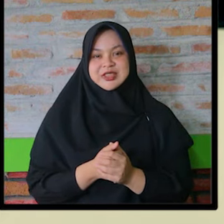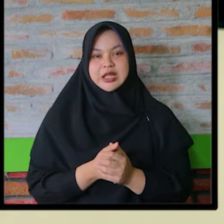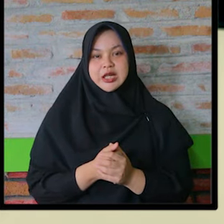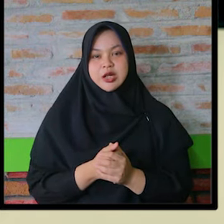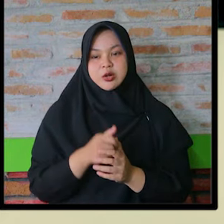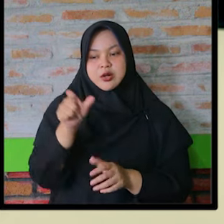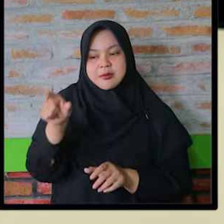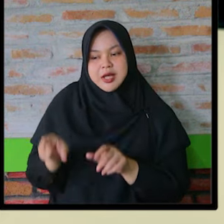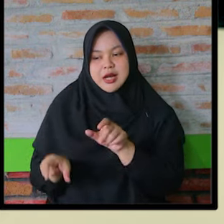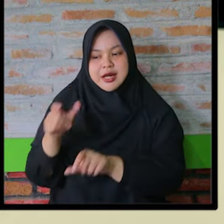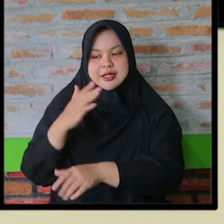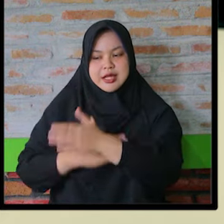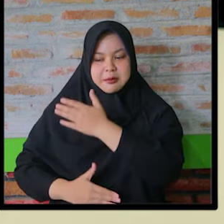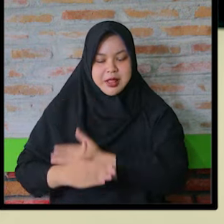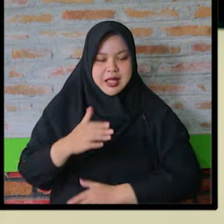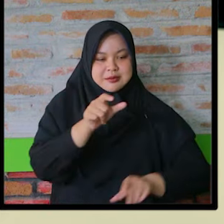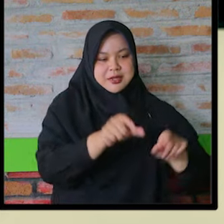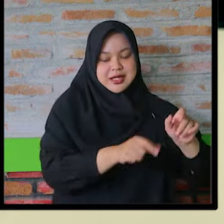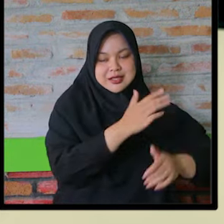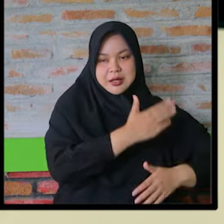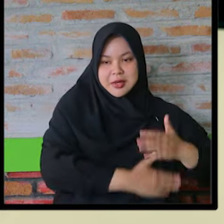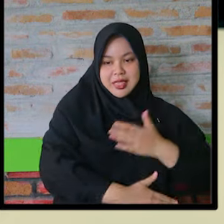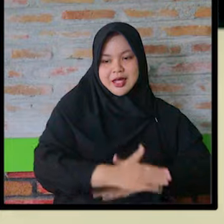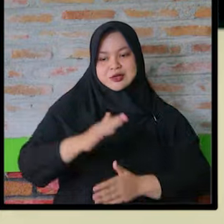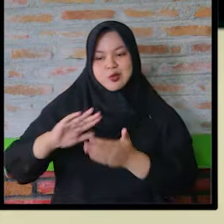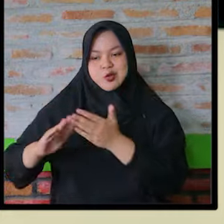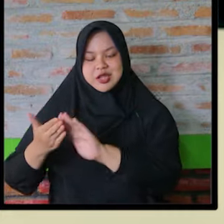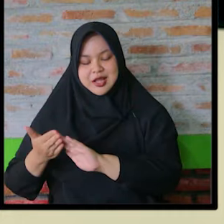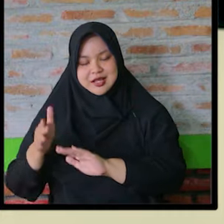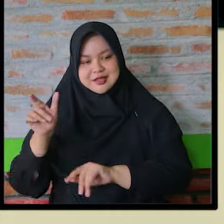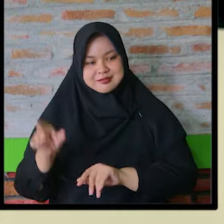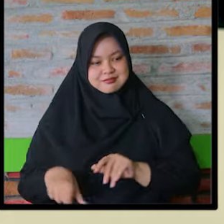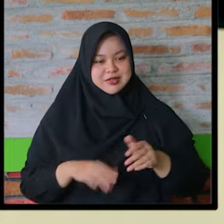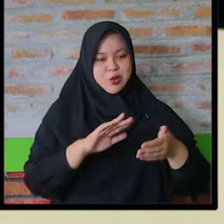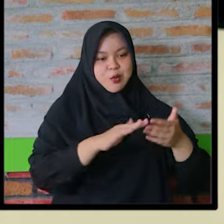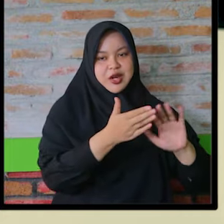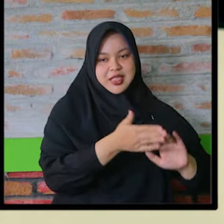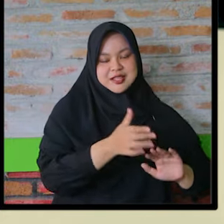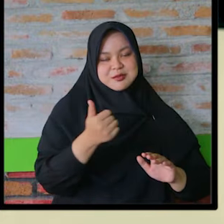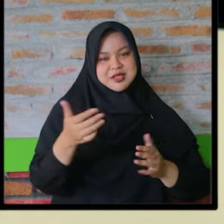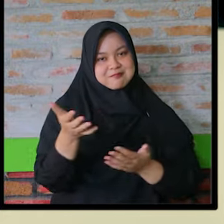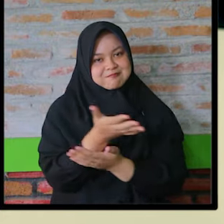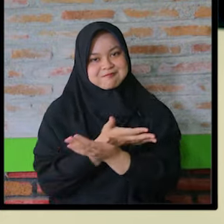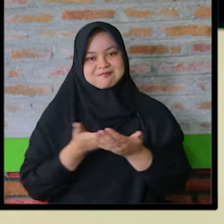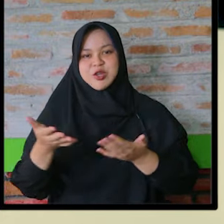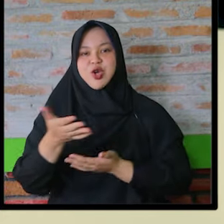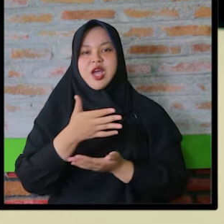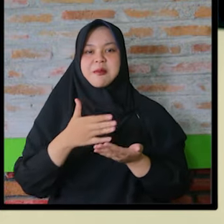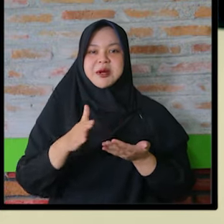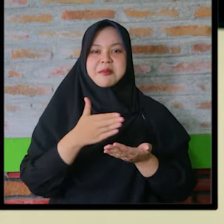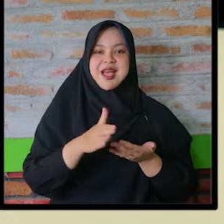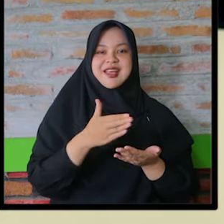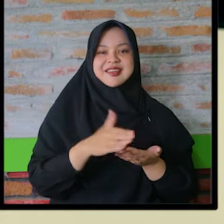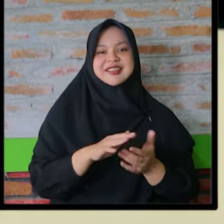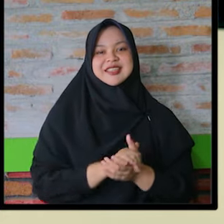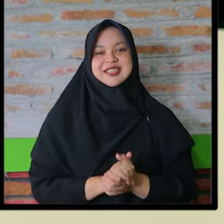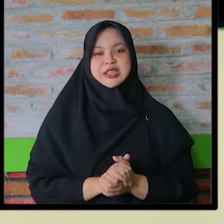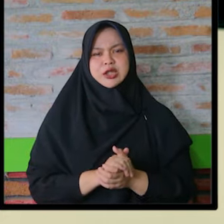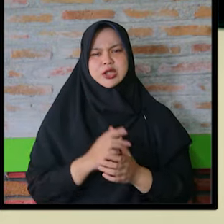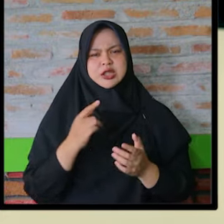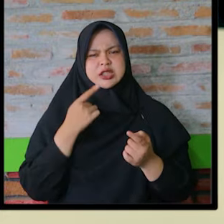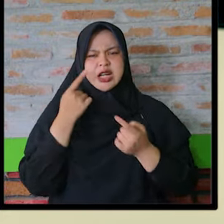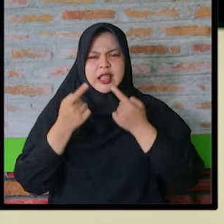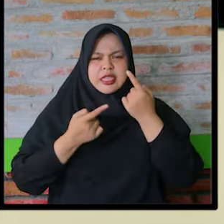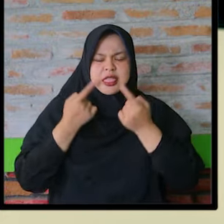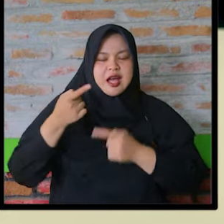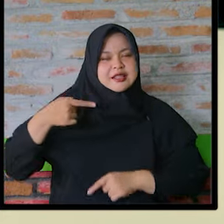disabilitas satu komunitas satu dengan yang lain gitu kan bisa berbagi gitu kan e sering cerita